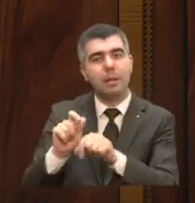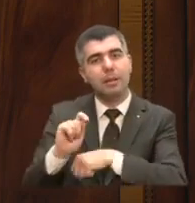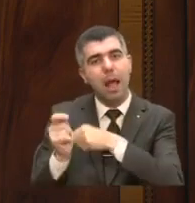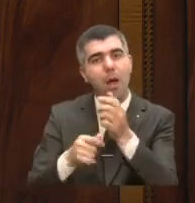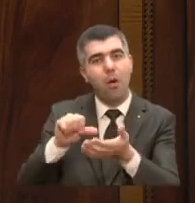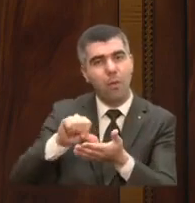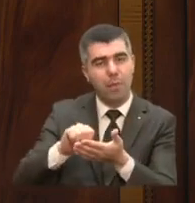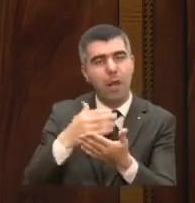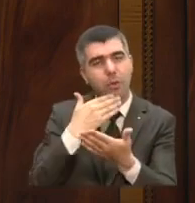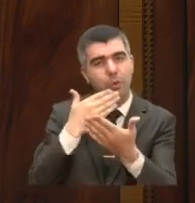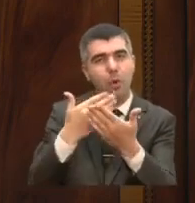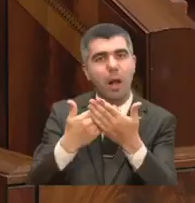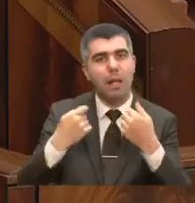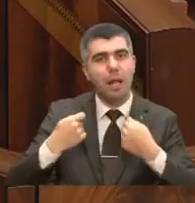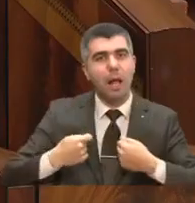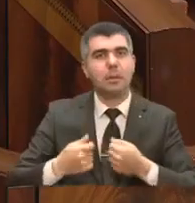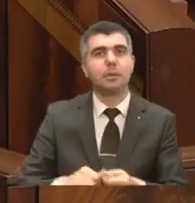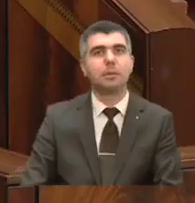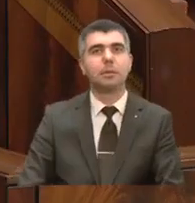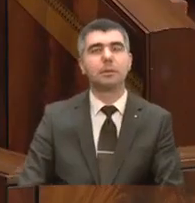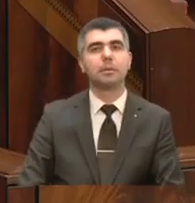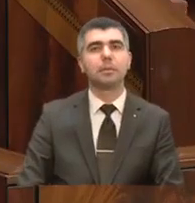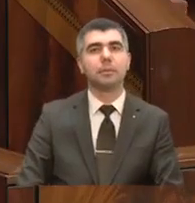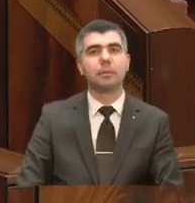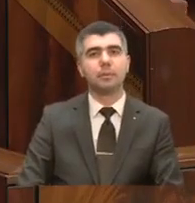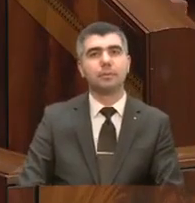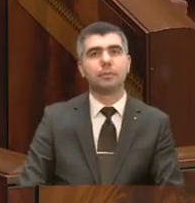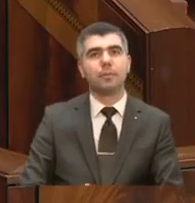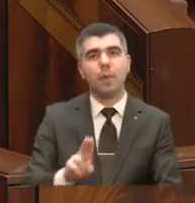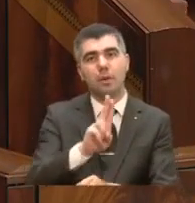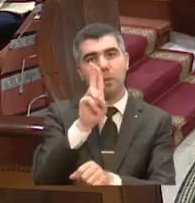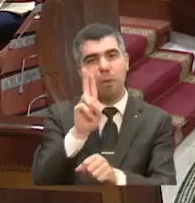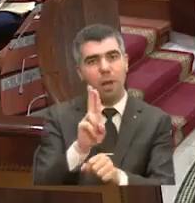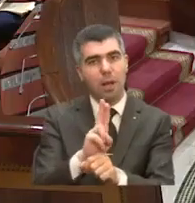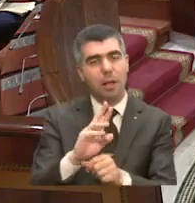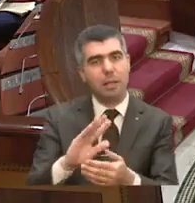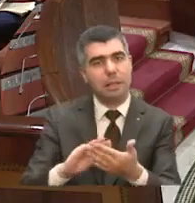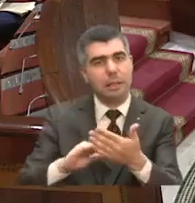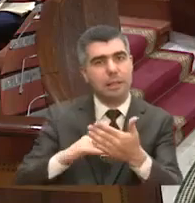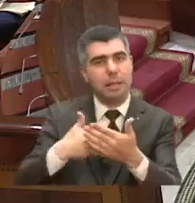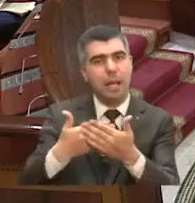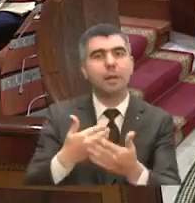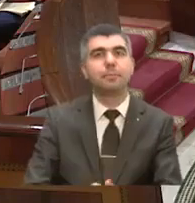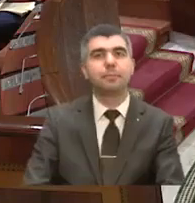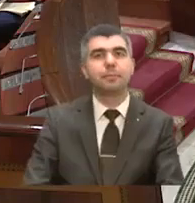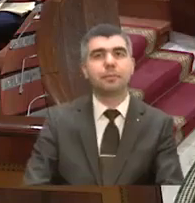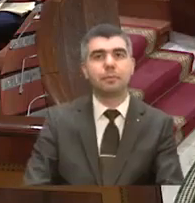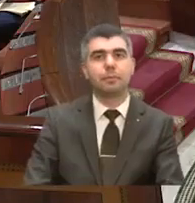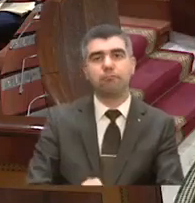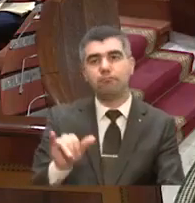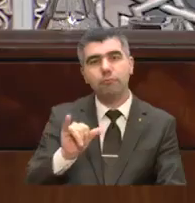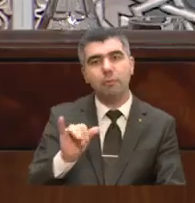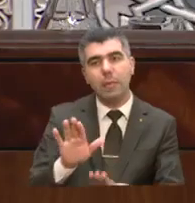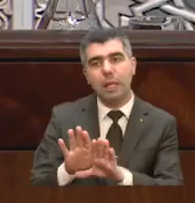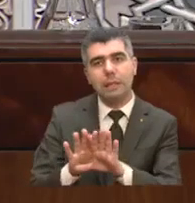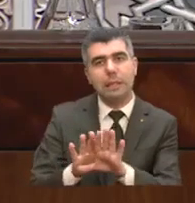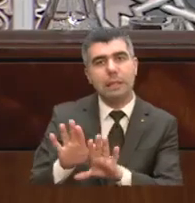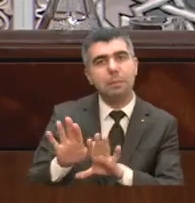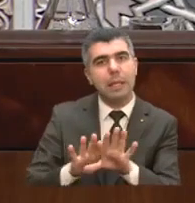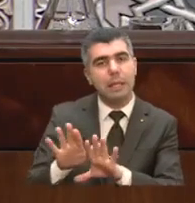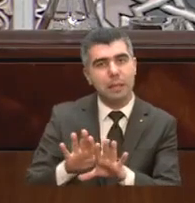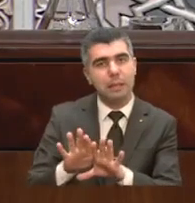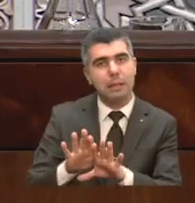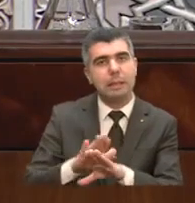الرئيس. شكرا سيد الوزير. سؤال موالي متعلق بتدبير السياسة المائية